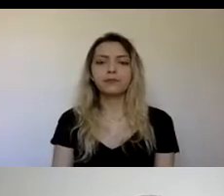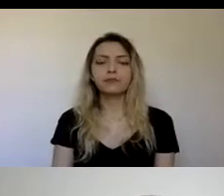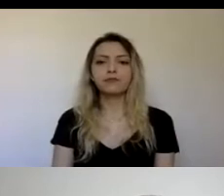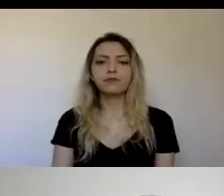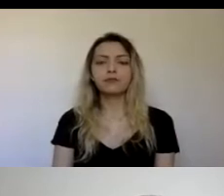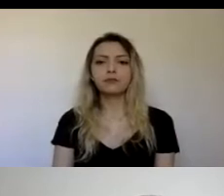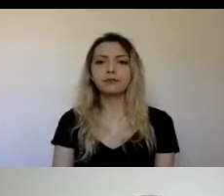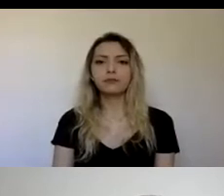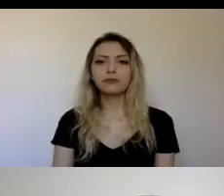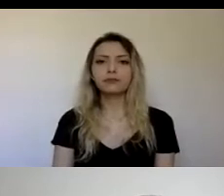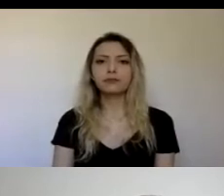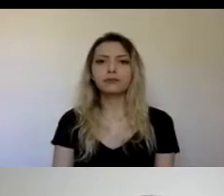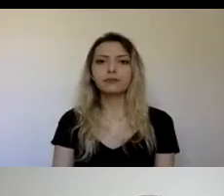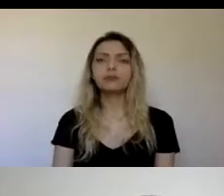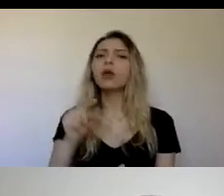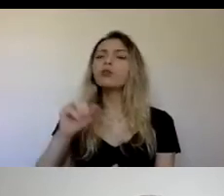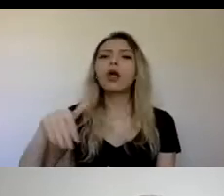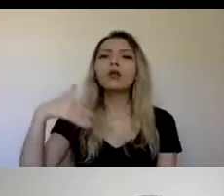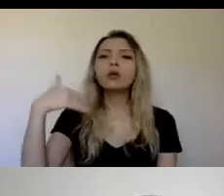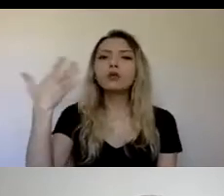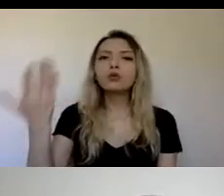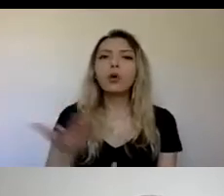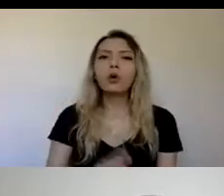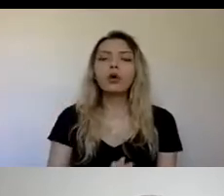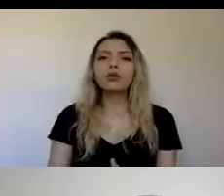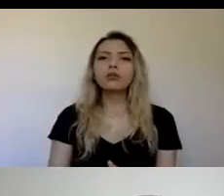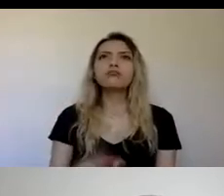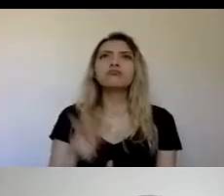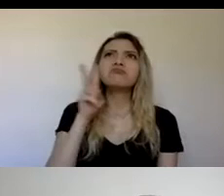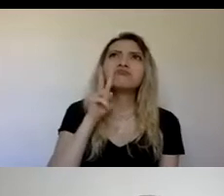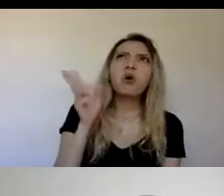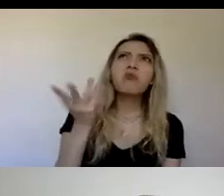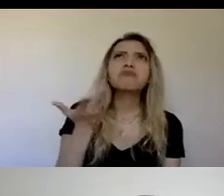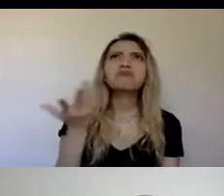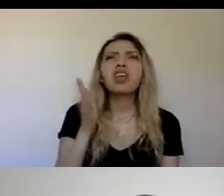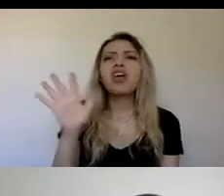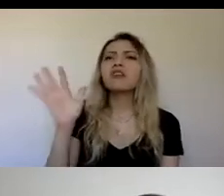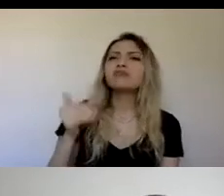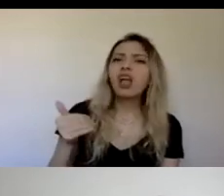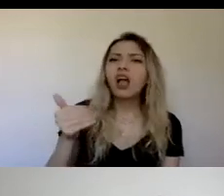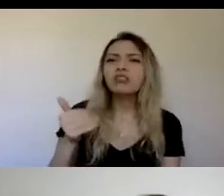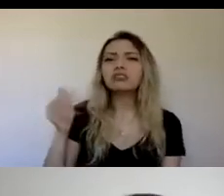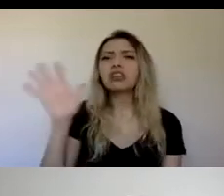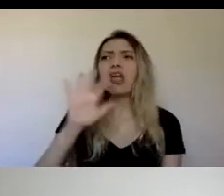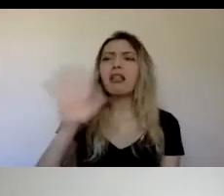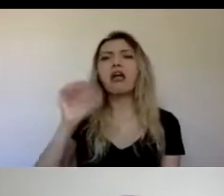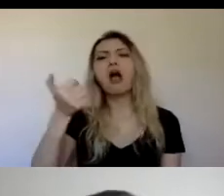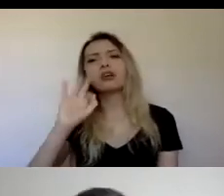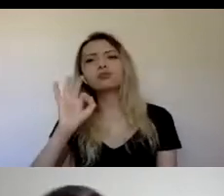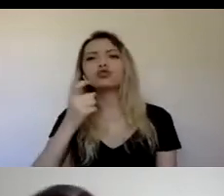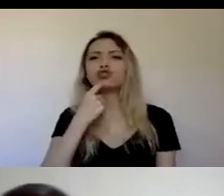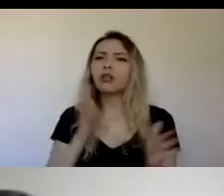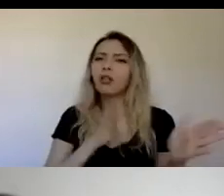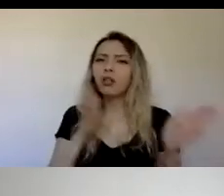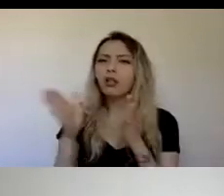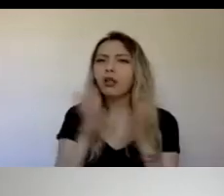aslında yani son herhalde bir 50-60 yıldır da insan hakları alanında hem Türkiye'de hem de dünyada